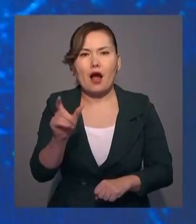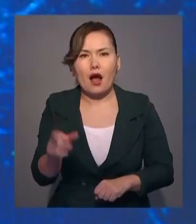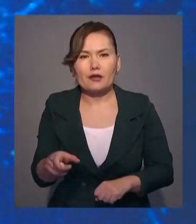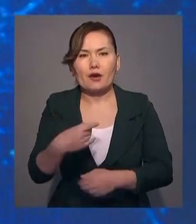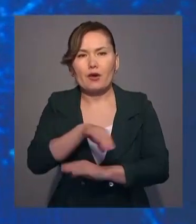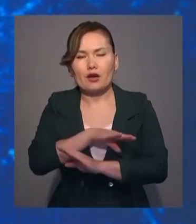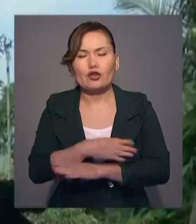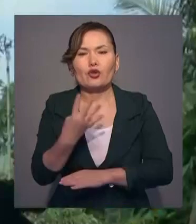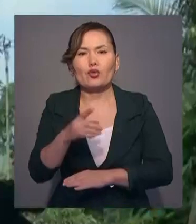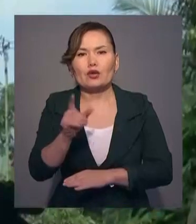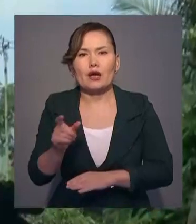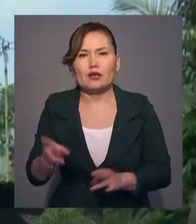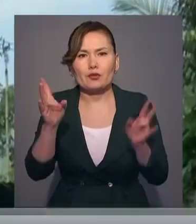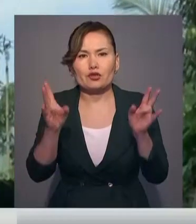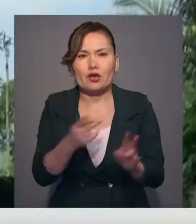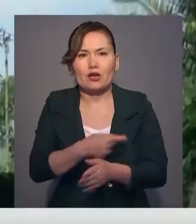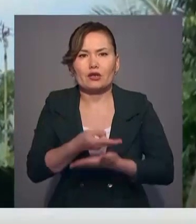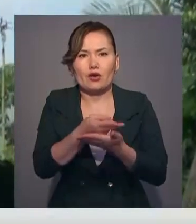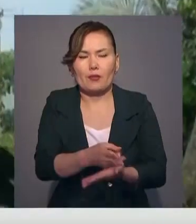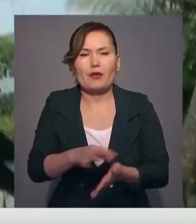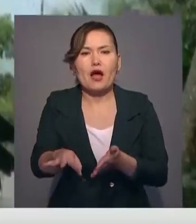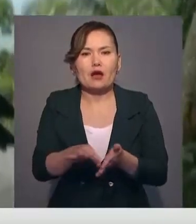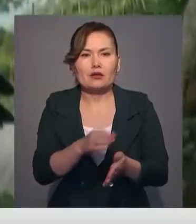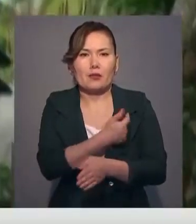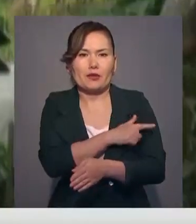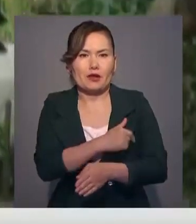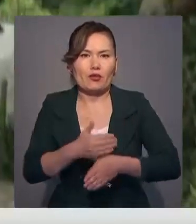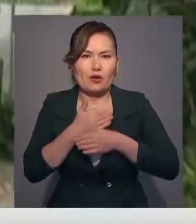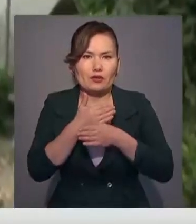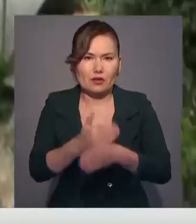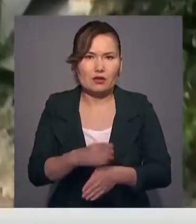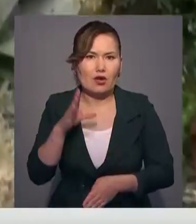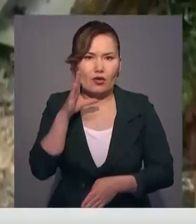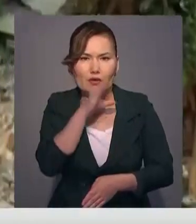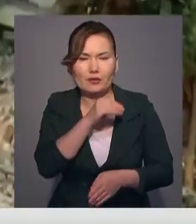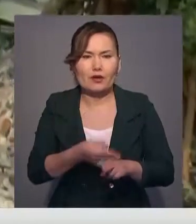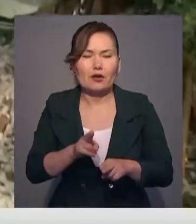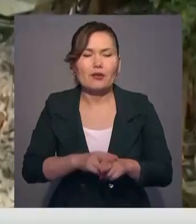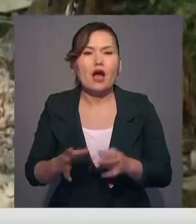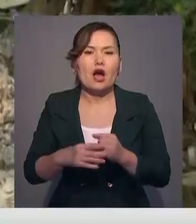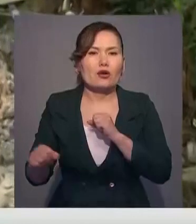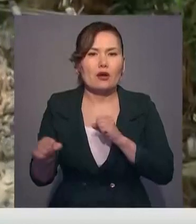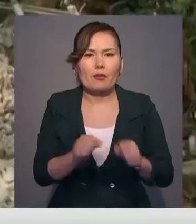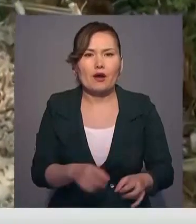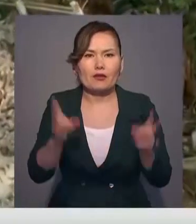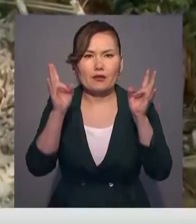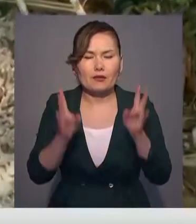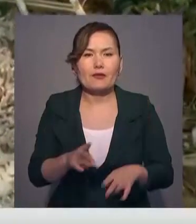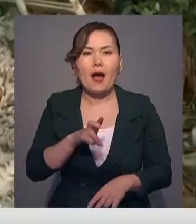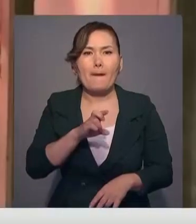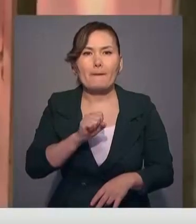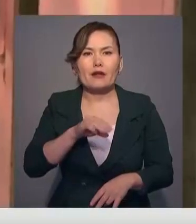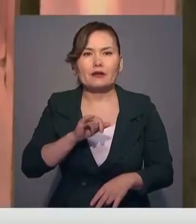төртеуі жарақат алды. Зардап шеккендердің бәріне дер кезінде қажетті медициналық көмек көрсетілген. Бұдан бөлек зілзаладан Бантен